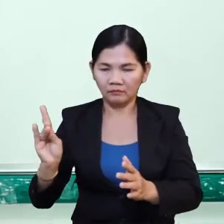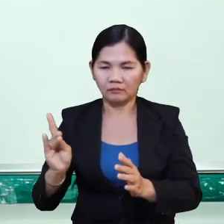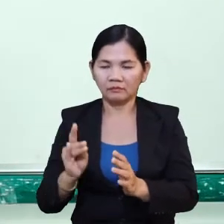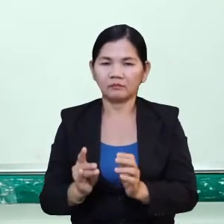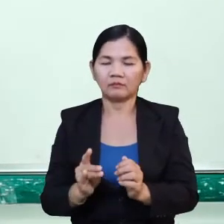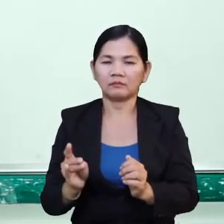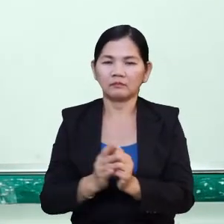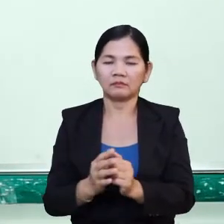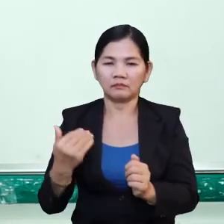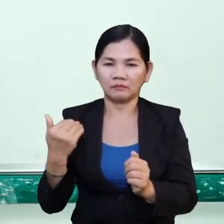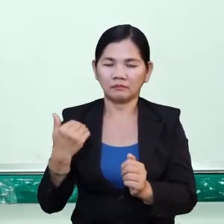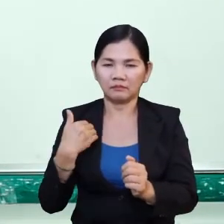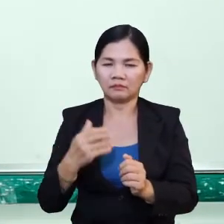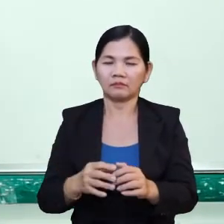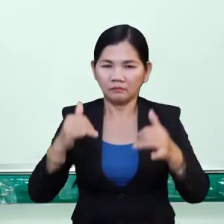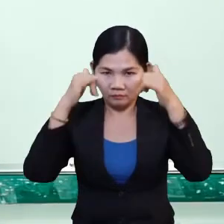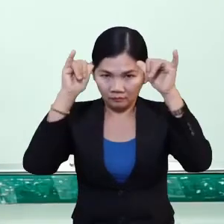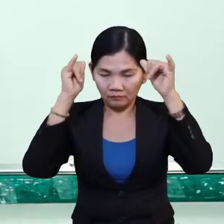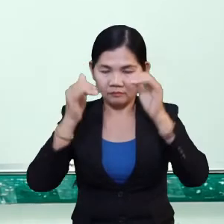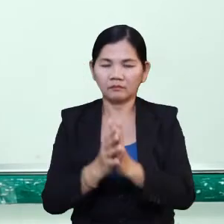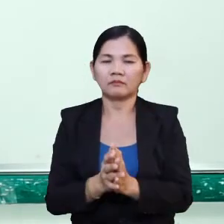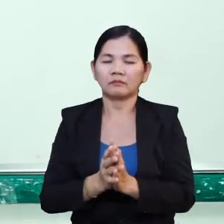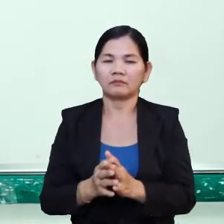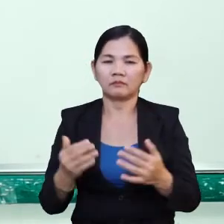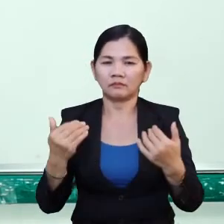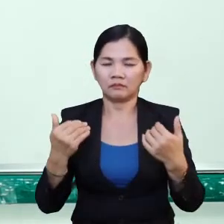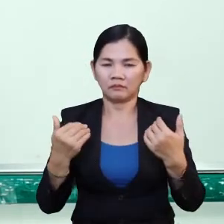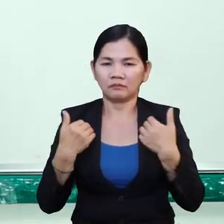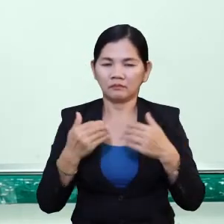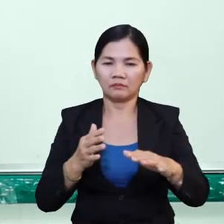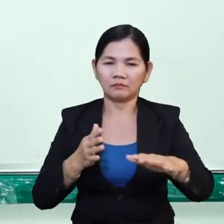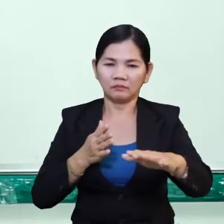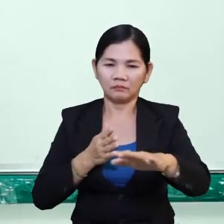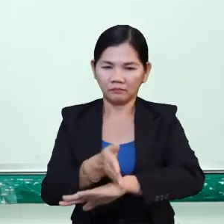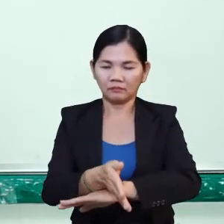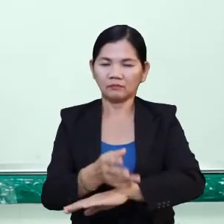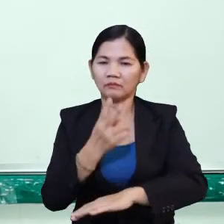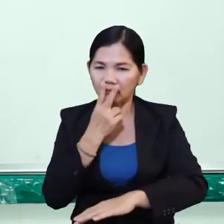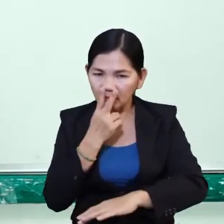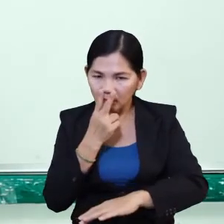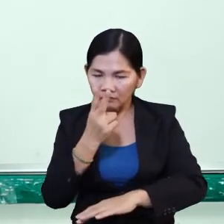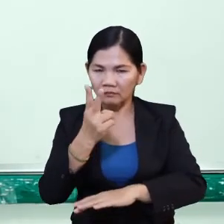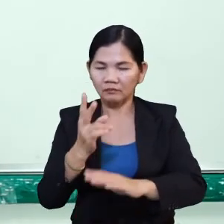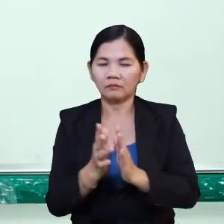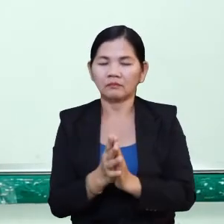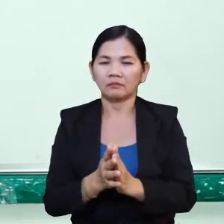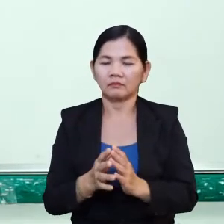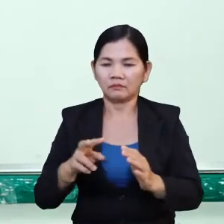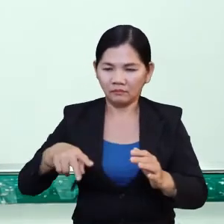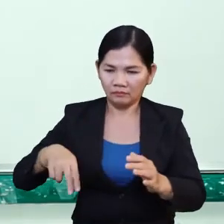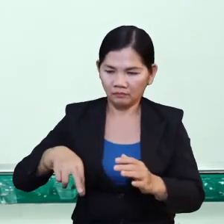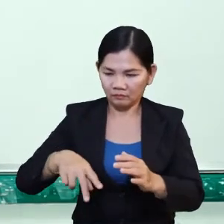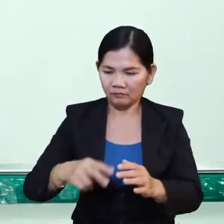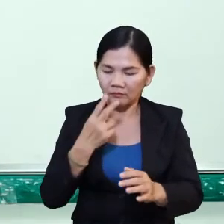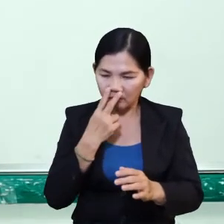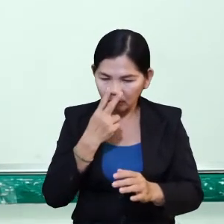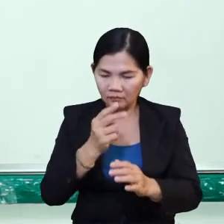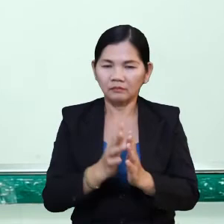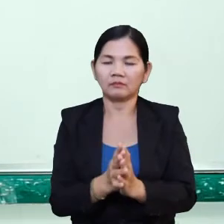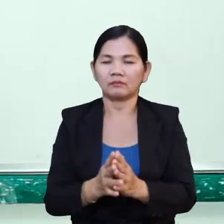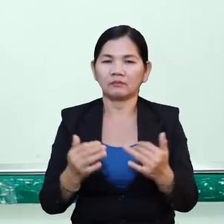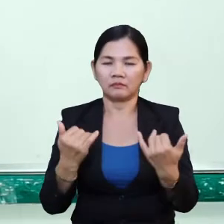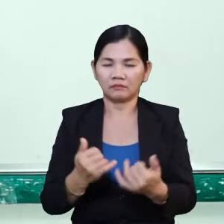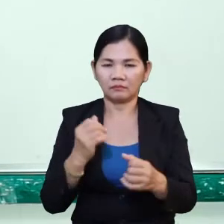ត្វដែលសត្វគោសត្វអីហ្នឹងណាអញ្ចឹងពេលដែលយើងឆ្លងផ្លូវយើងត្រូវមើលចាឬក៏ធ្វើដំណើរយើងត្រូវមើលតាមស្លាកហ្